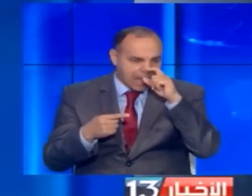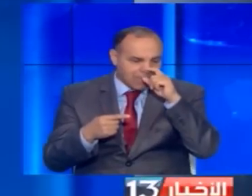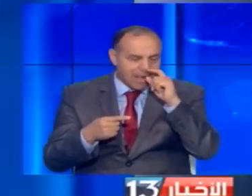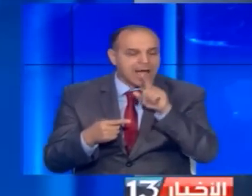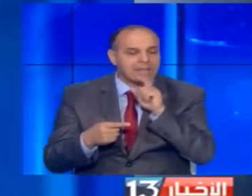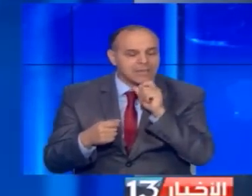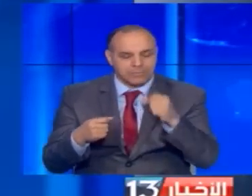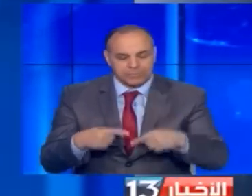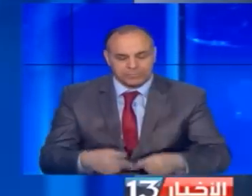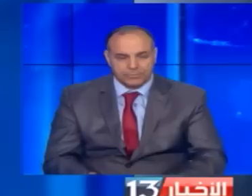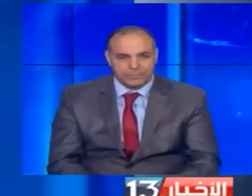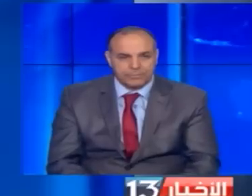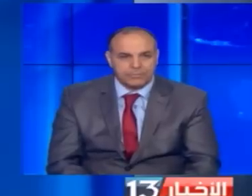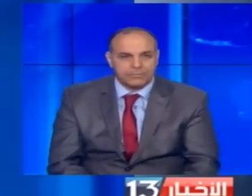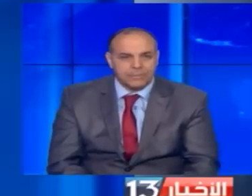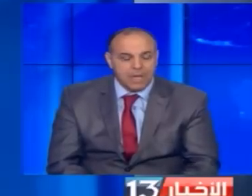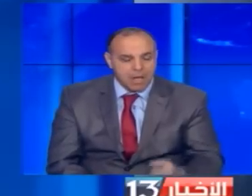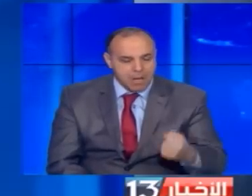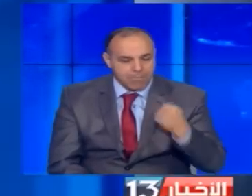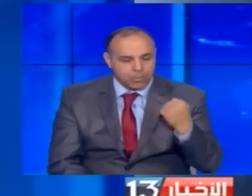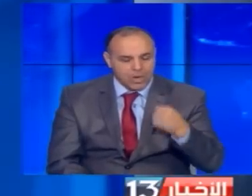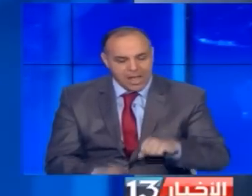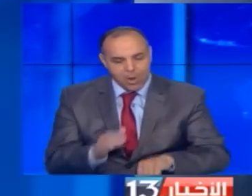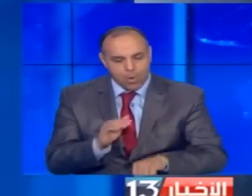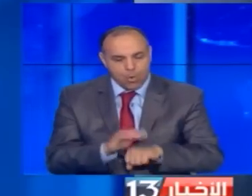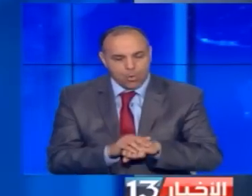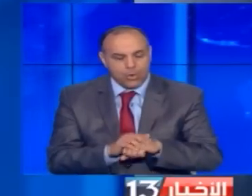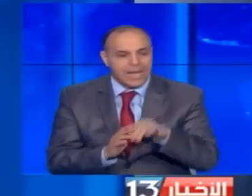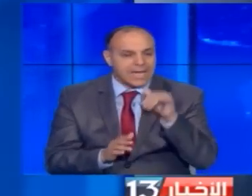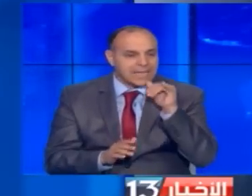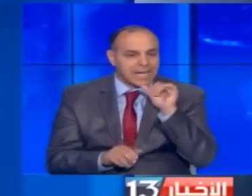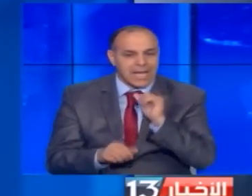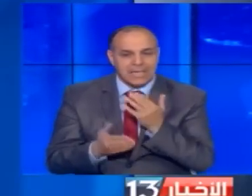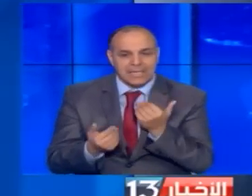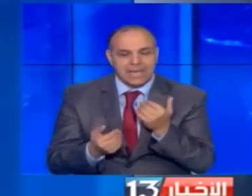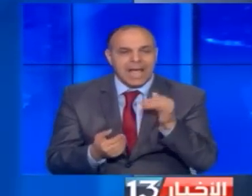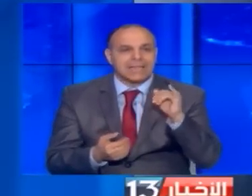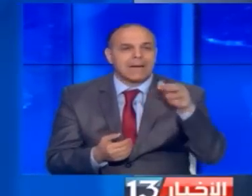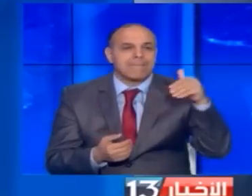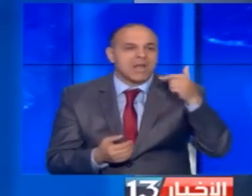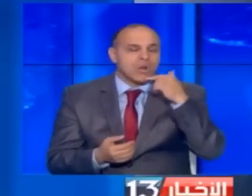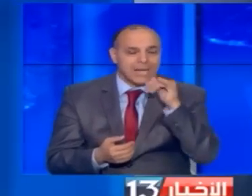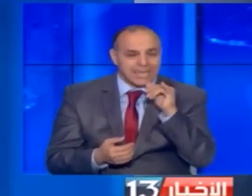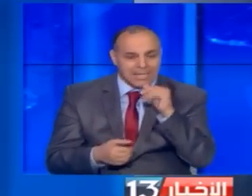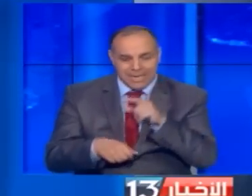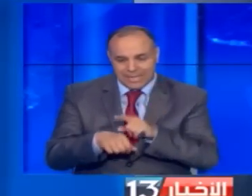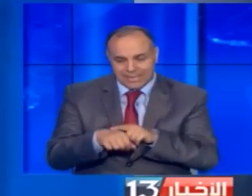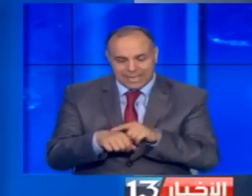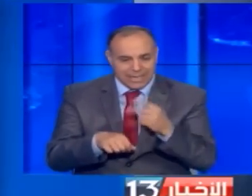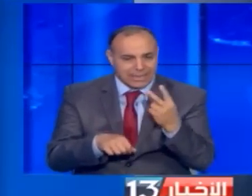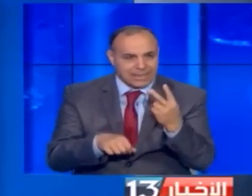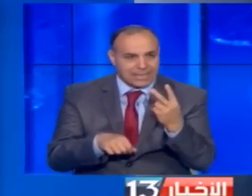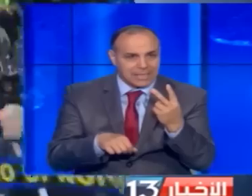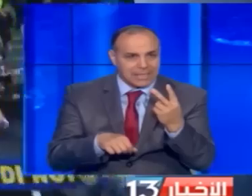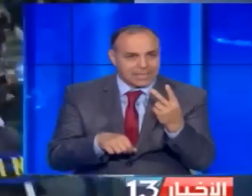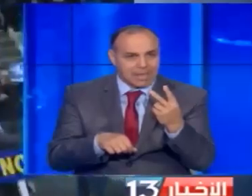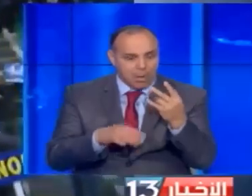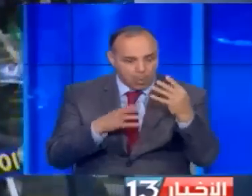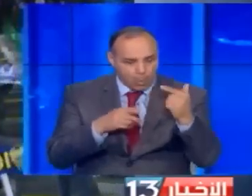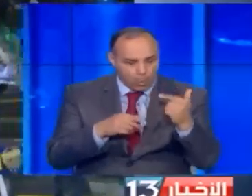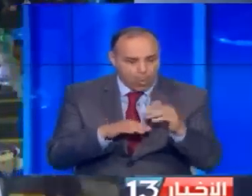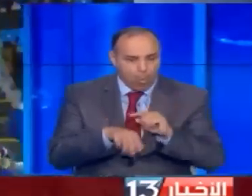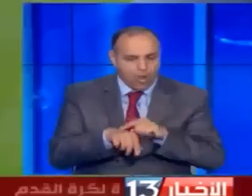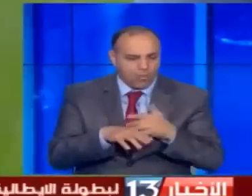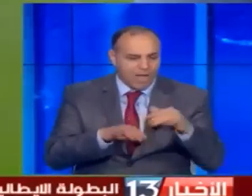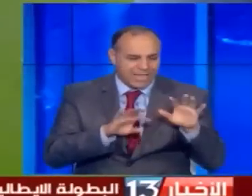القطري. في بطولة كرة القدم الإيطالية، انتظر إنتر ميلانو حتى الدقيقة 2 من الوقت المحتسب بدل